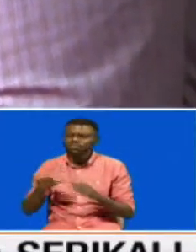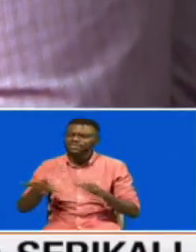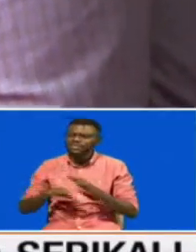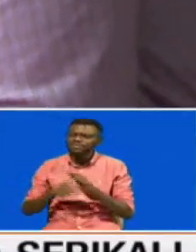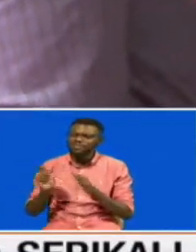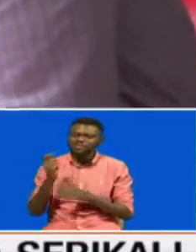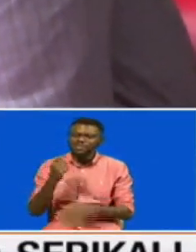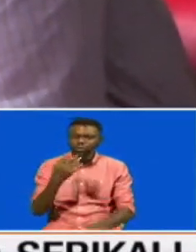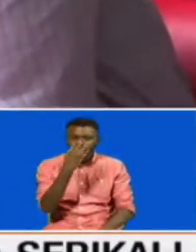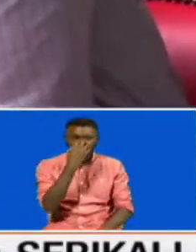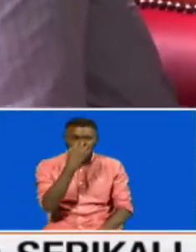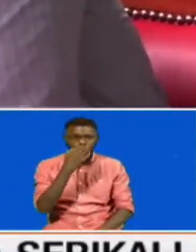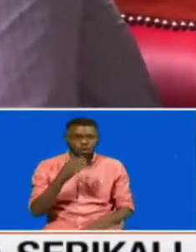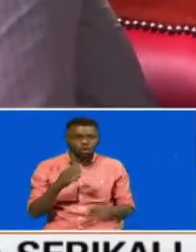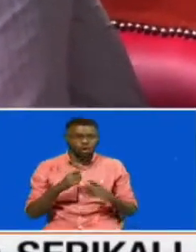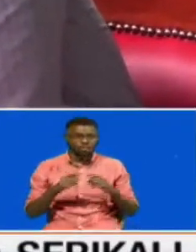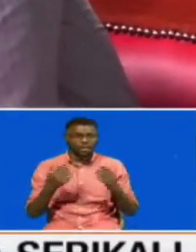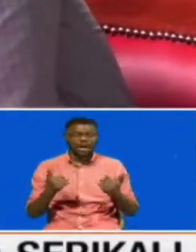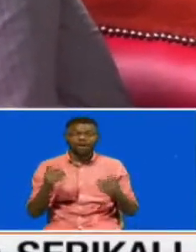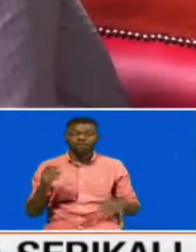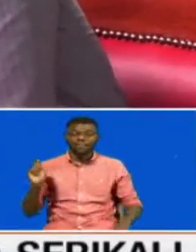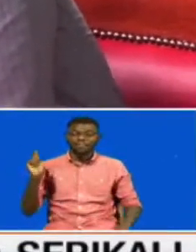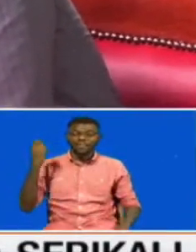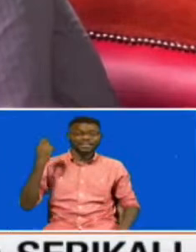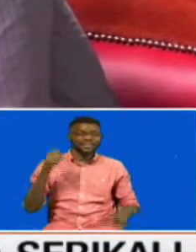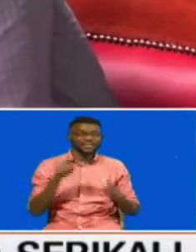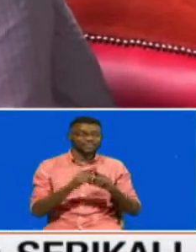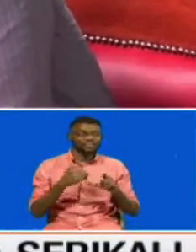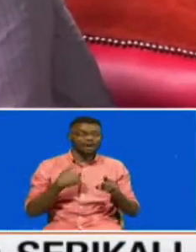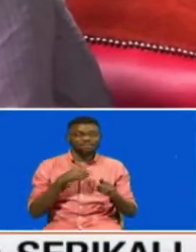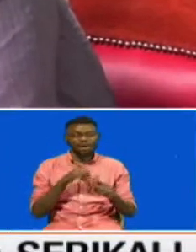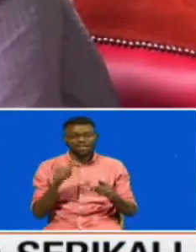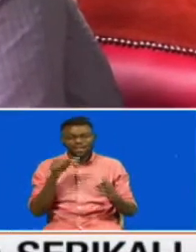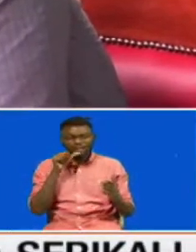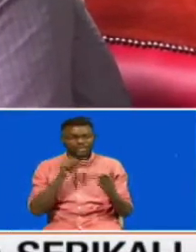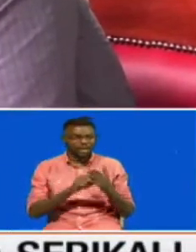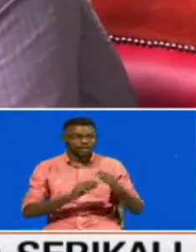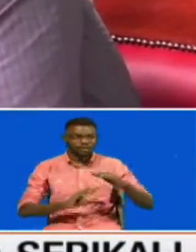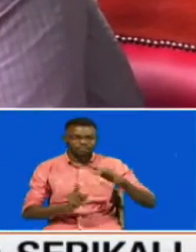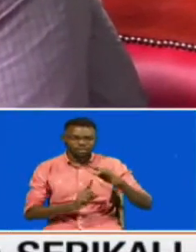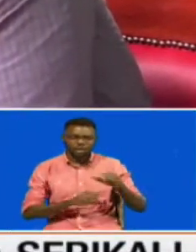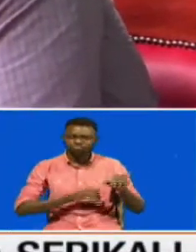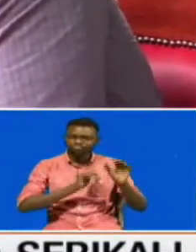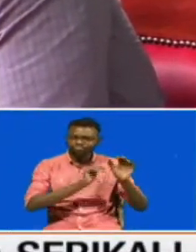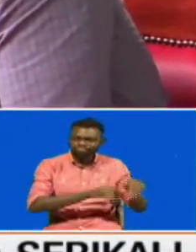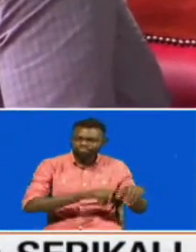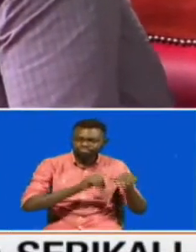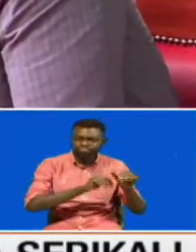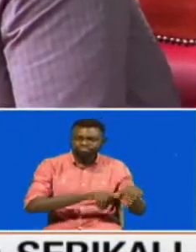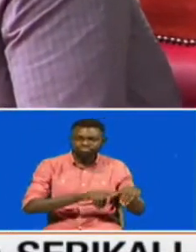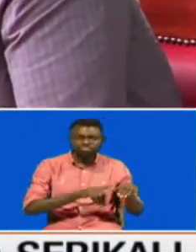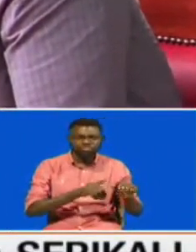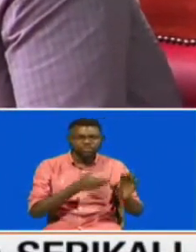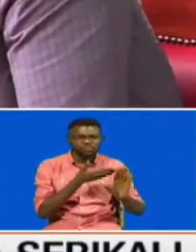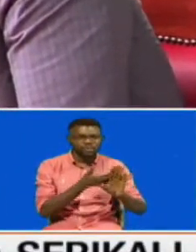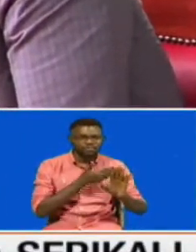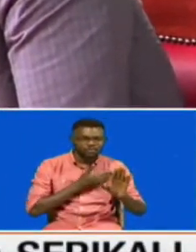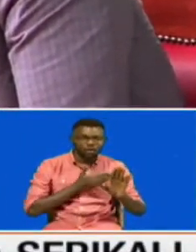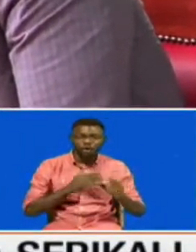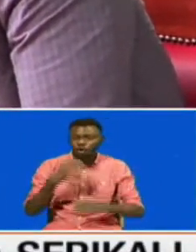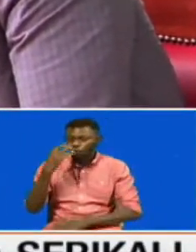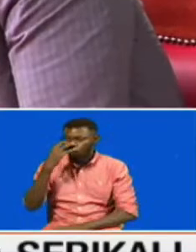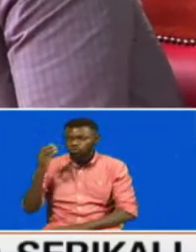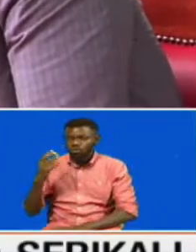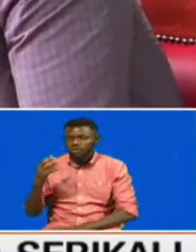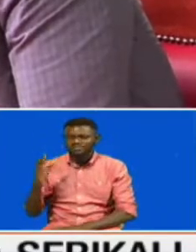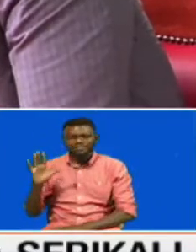ambaye sasa ndiye rais, na barua nyingine kutoka kwa wizara ya kilimo kabla na baada ya Rais William Ruto kuchukua rasmi usukani wa